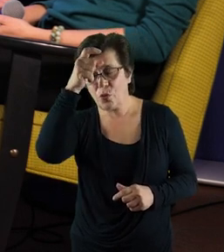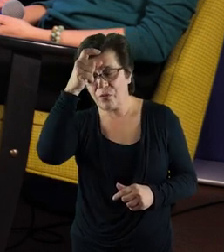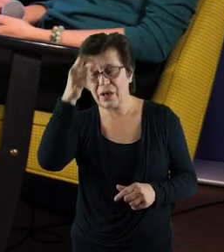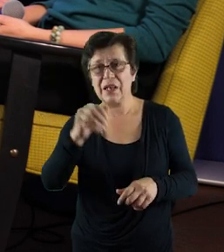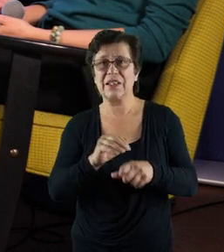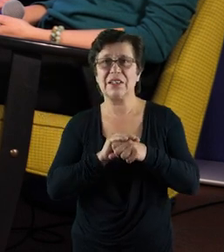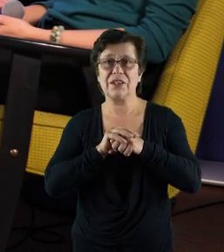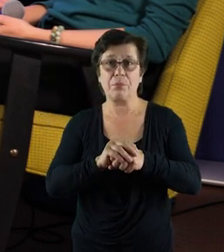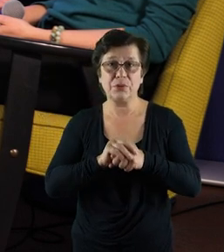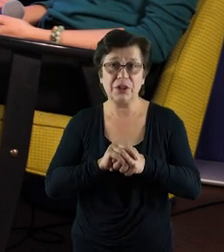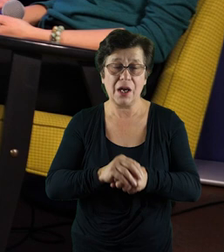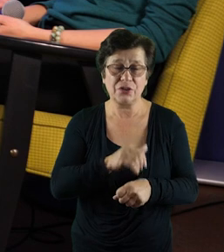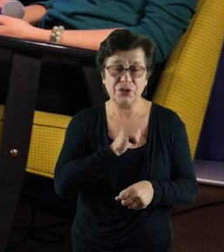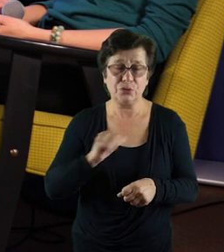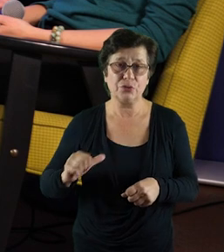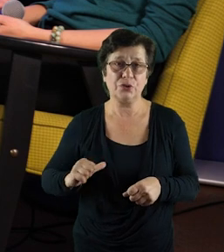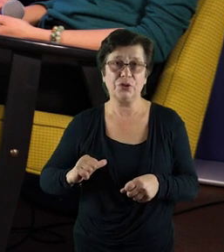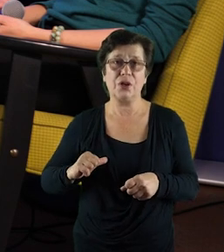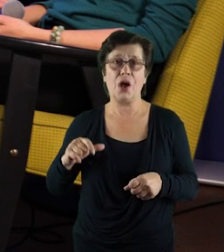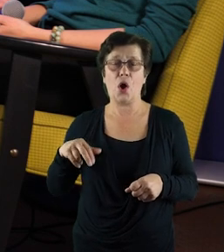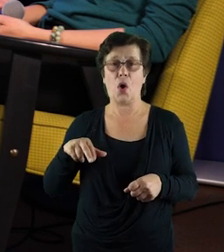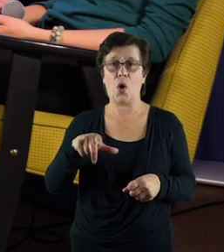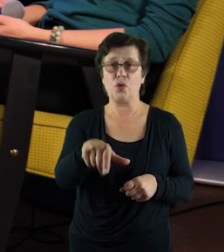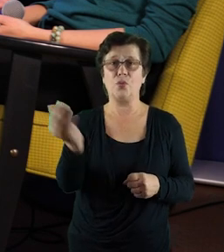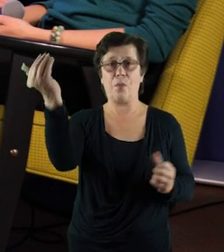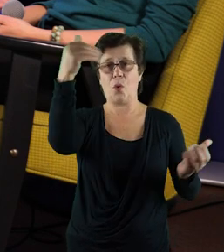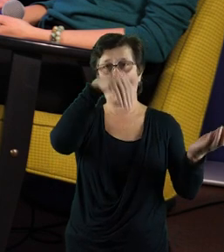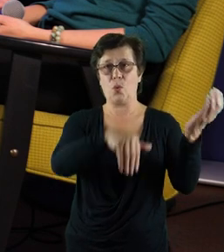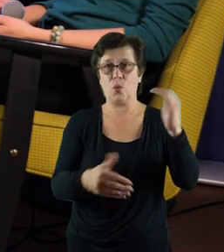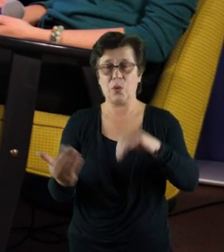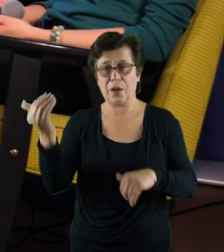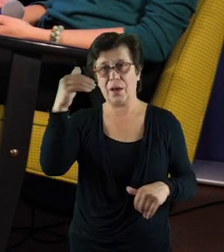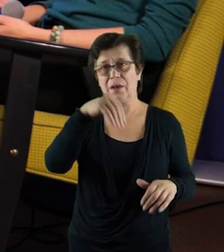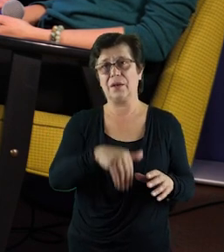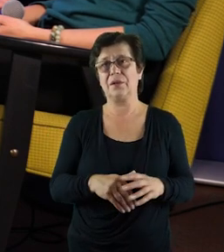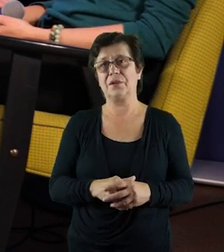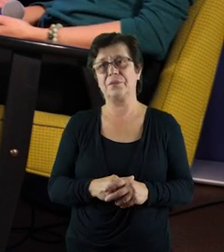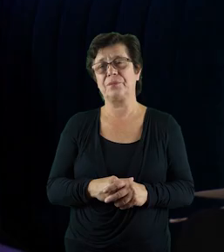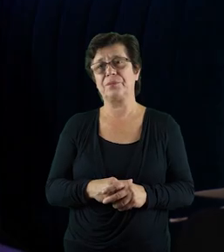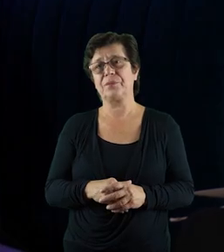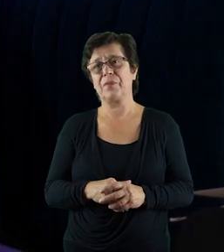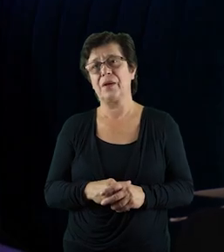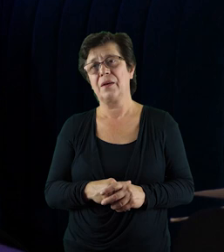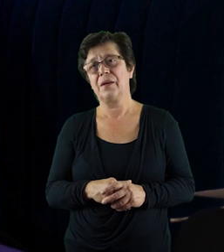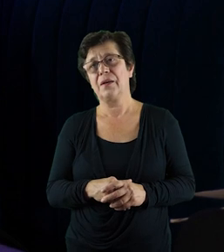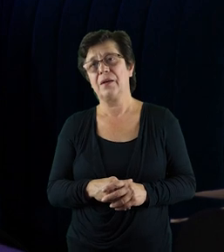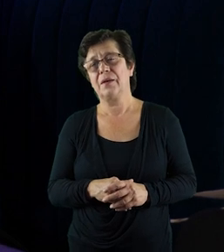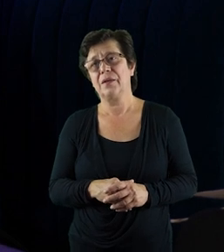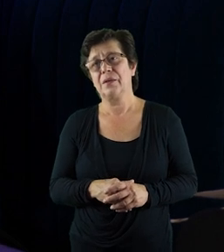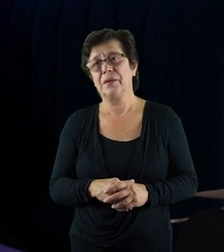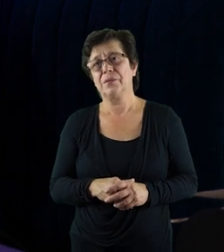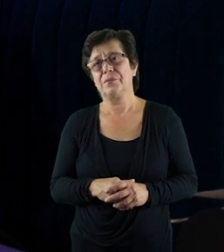Zaprzyjaźnił się z nim, chodził z nim po górach. Podobnie z Jeredyńskim zresztą było. Tak, tak, tak. I z Kornelem Filipowiczem też był w takiej bliskiej